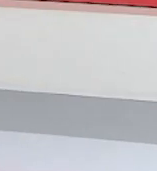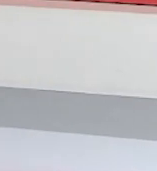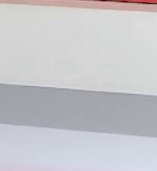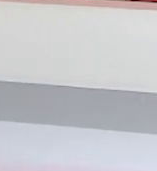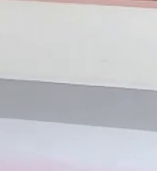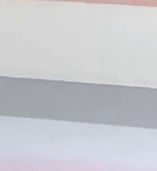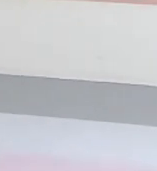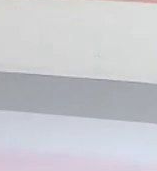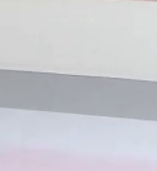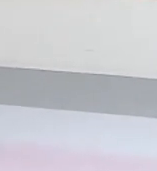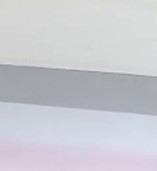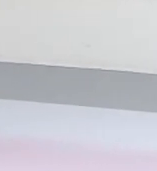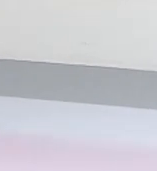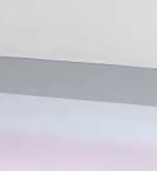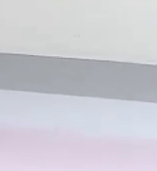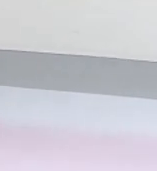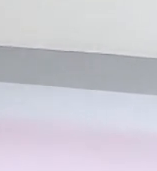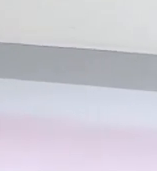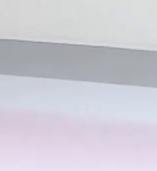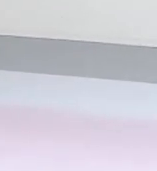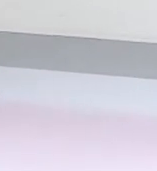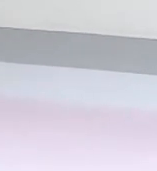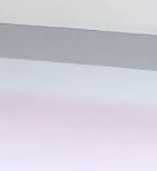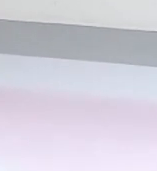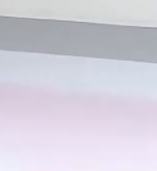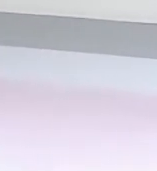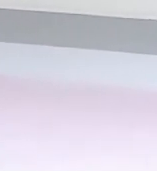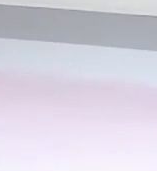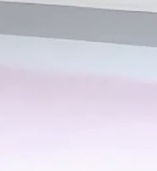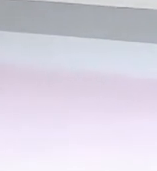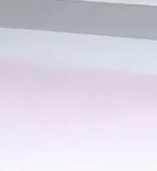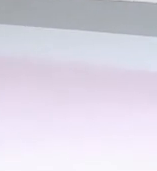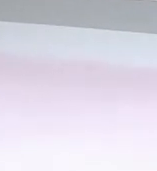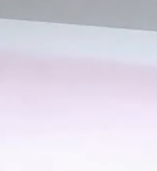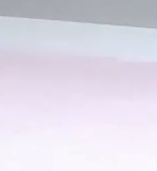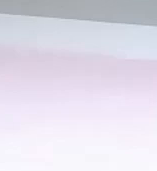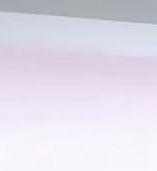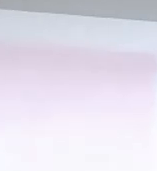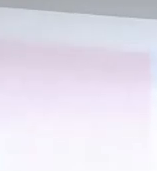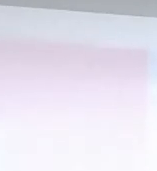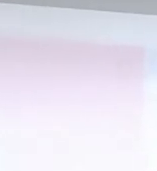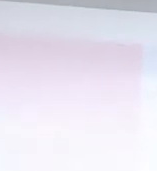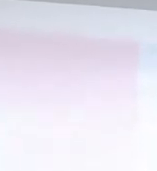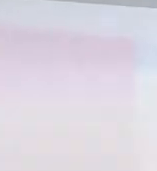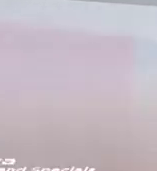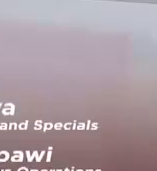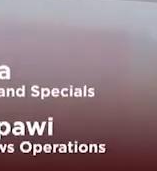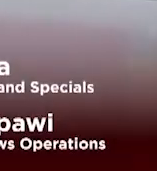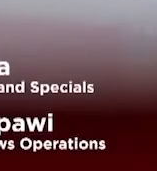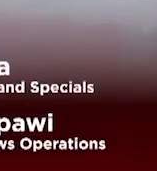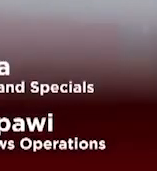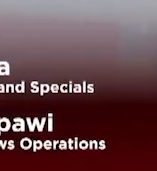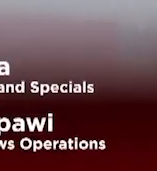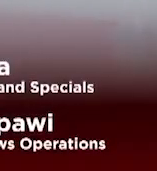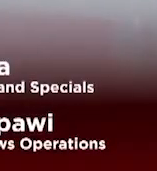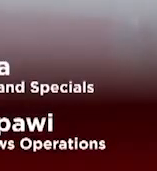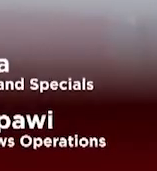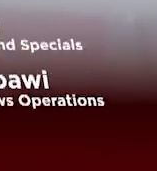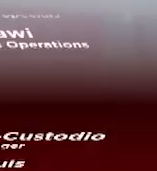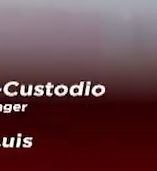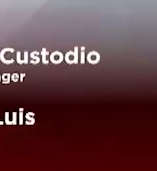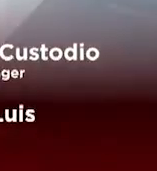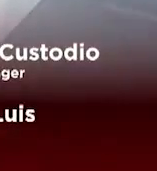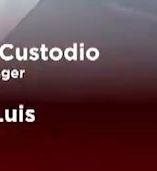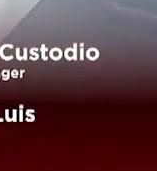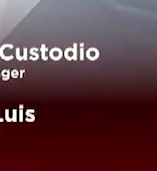Tuloy-tuloy lang ang mga balitang dapat yung malaman. Susunod na ang saksi. Sa ngalan ni Maki Pulido, ako si Ato Maraulio. Para sa Pilipino, ito ang